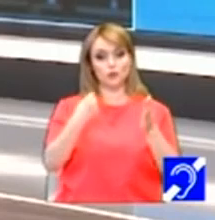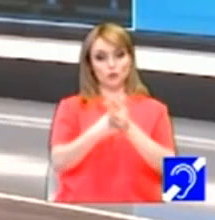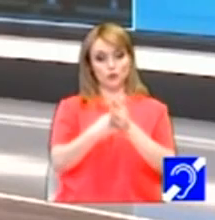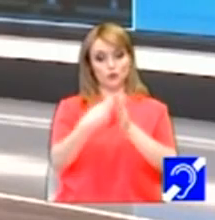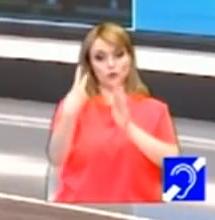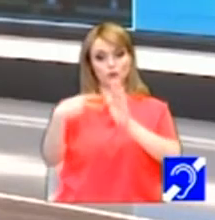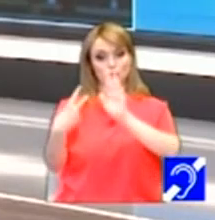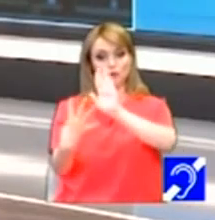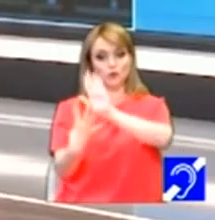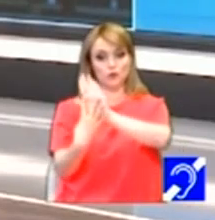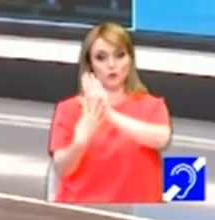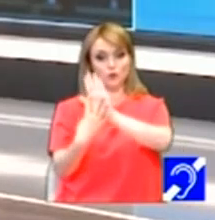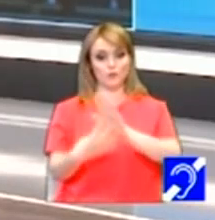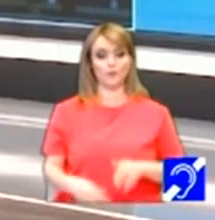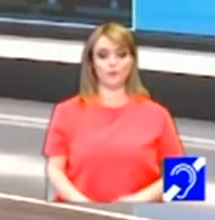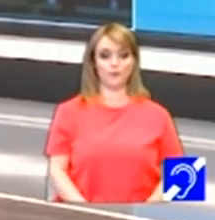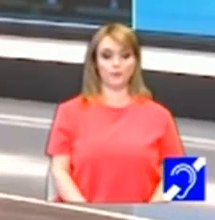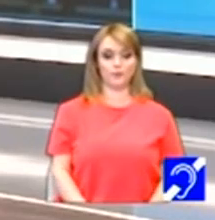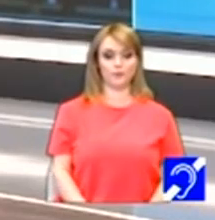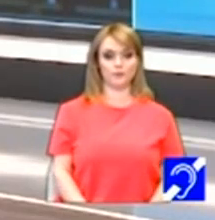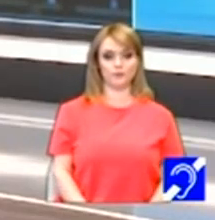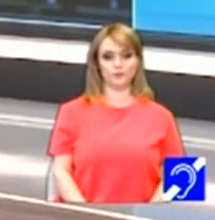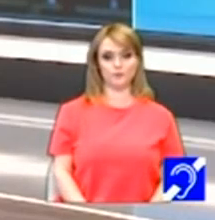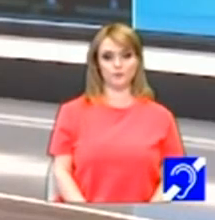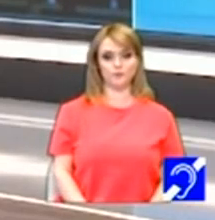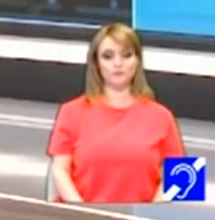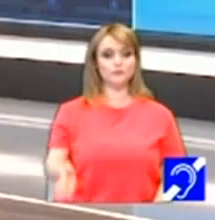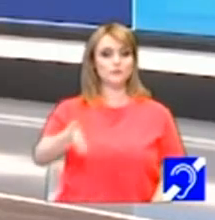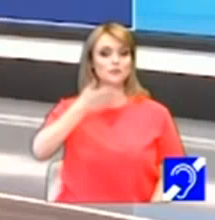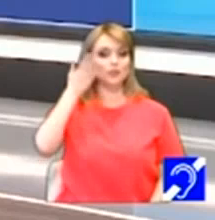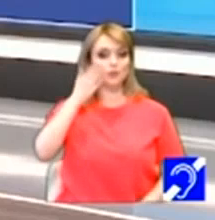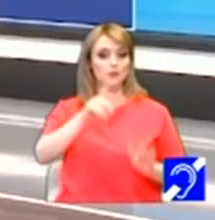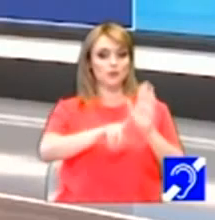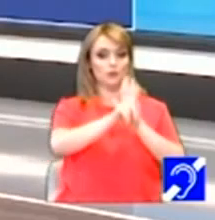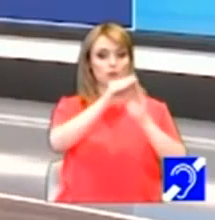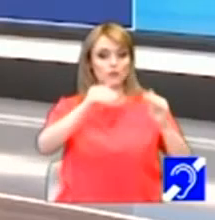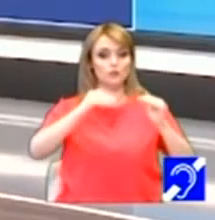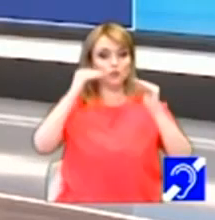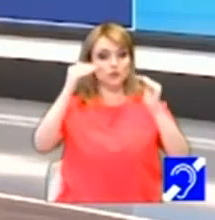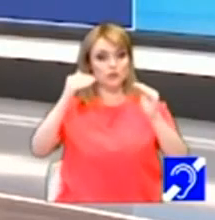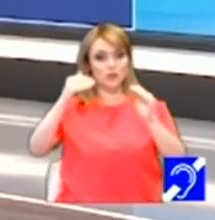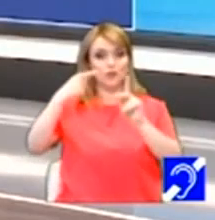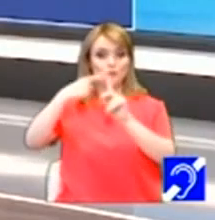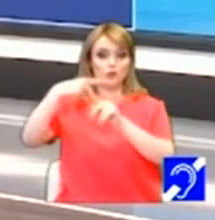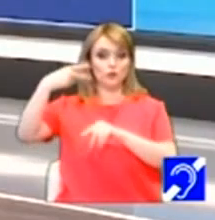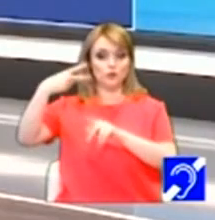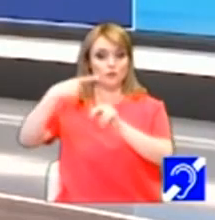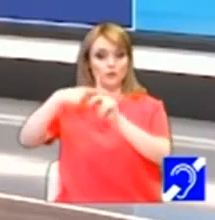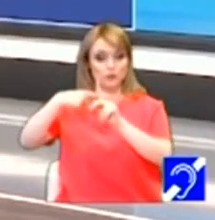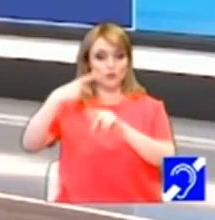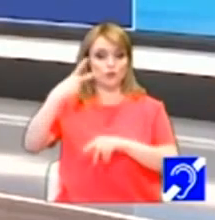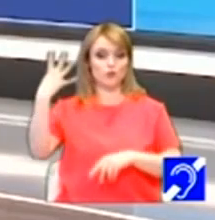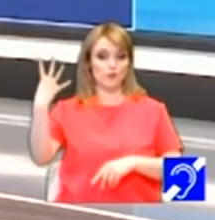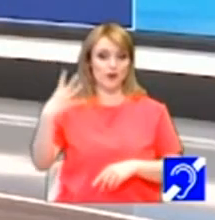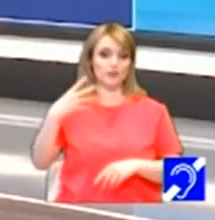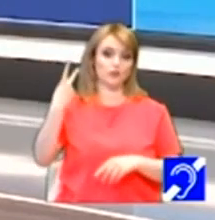va urca până la 28, poate chiar 29 de grade. În România, mercurul în termometre va oscila între 20 și 34 de grade